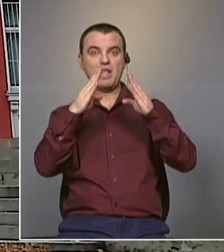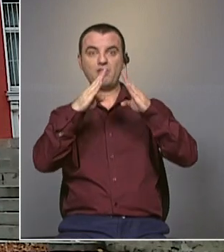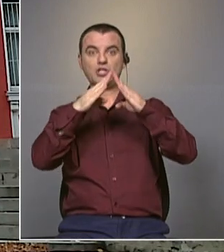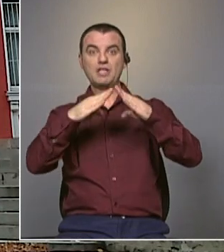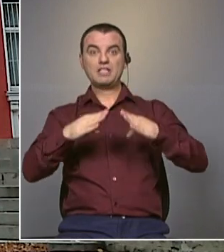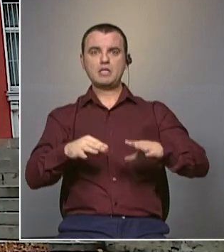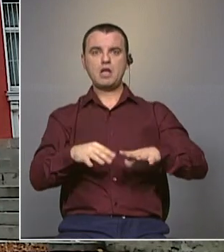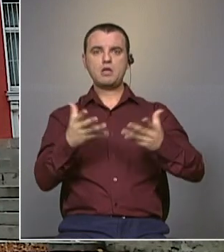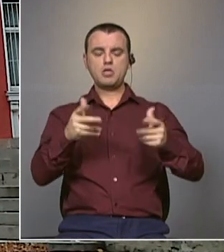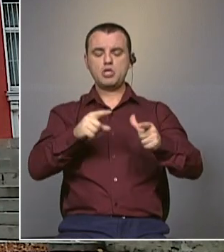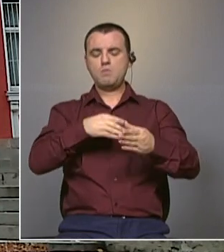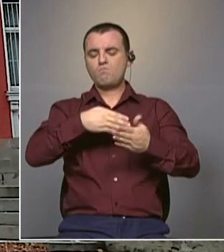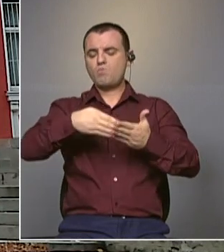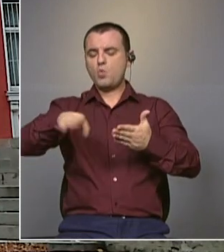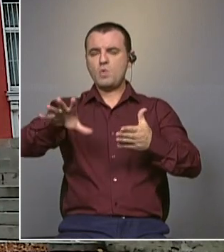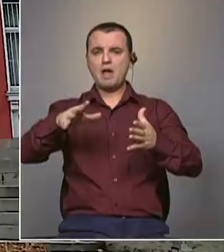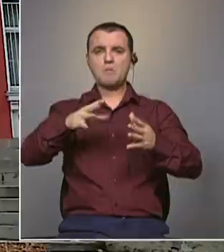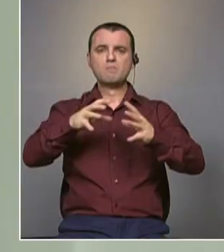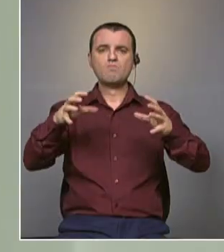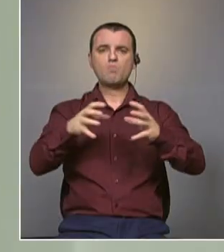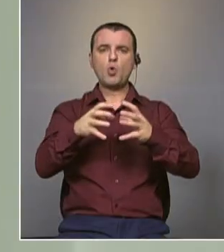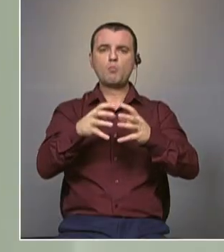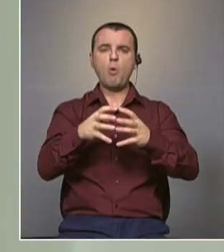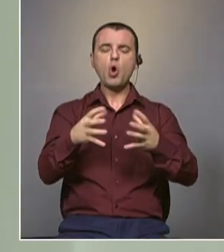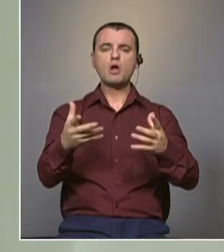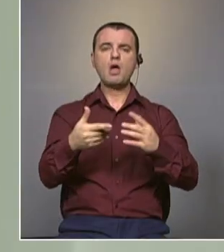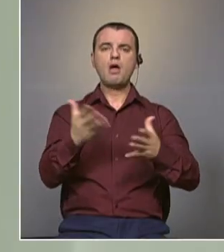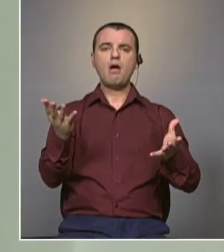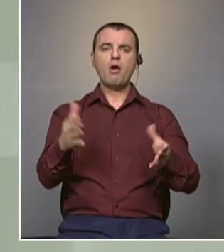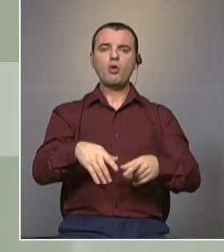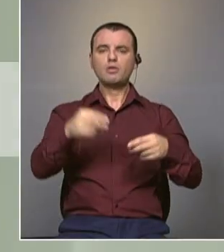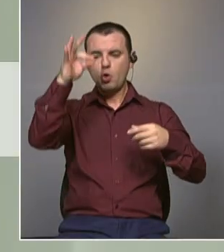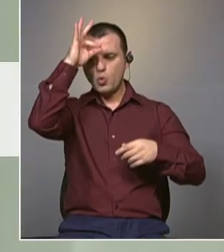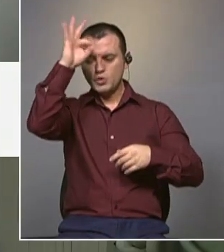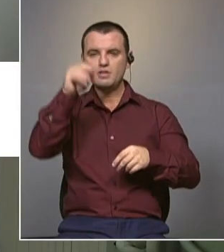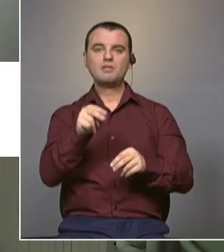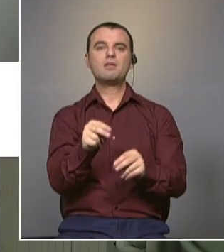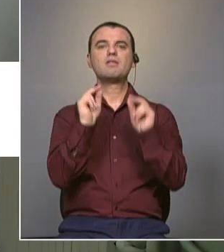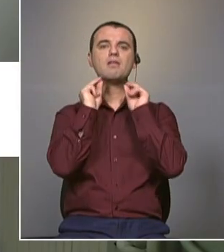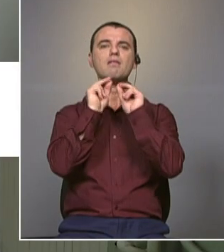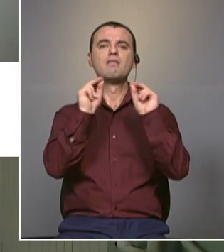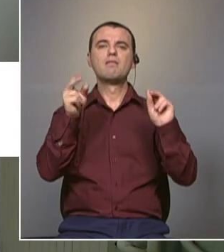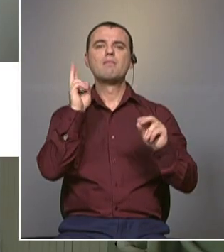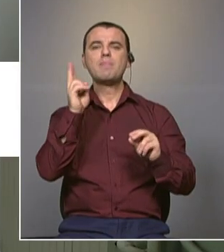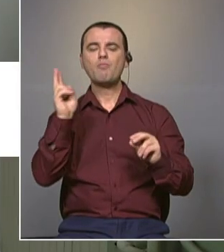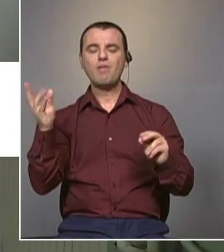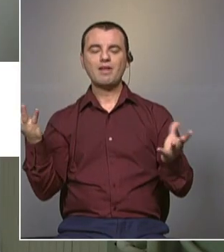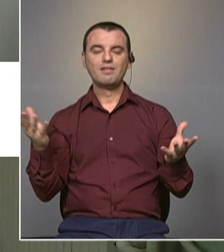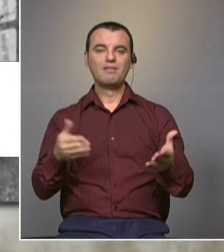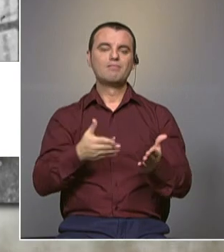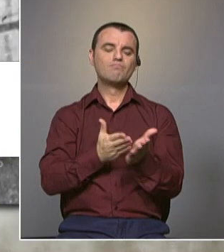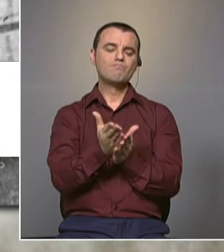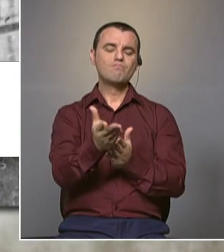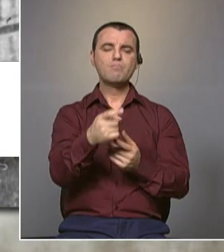кохорта от бележити възпитаници и преподаватели. През годините сградата на гимназията е приютявала многобройни